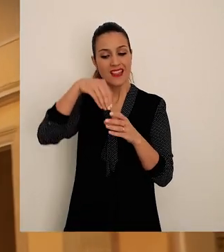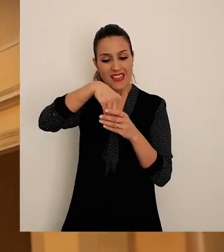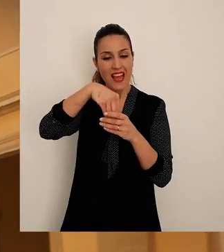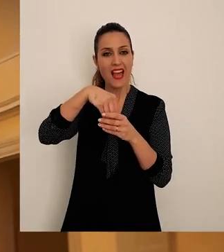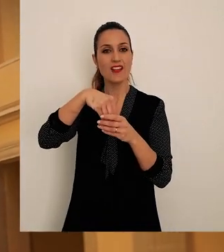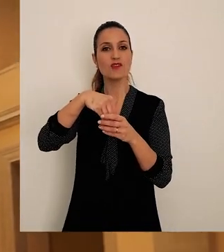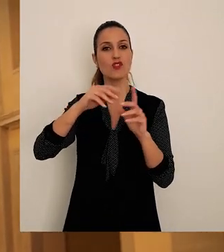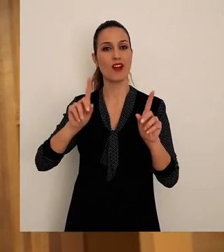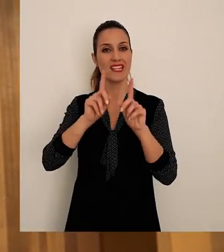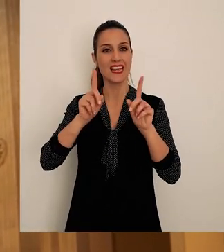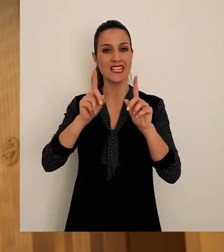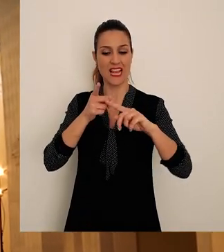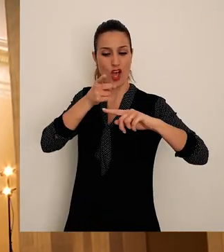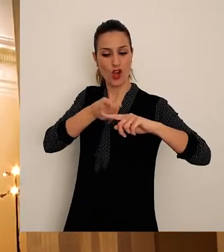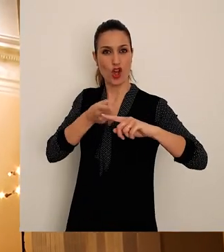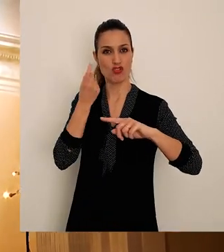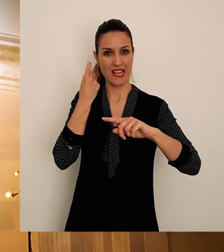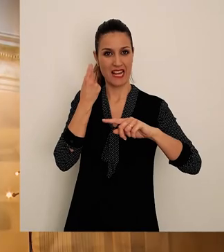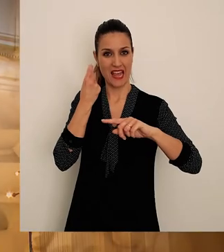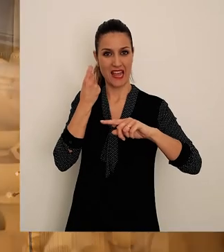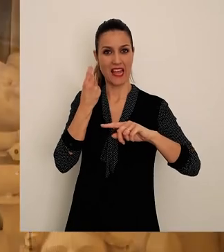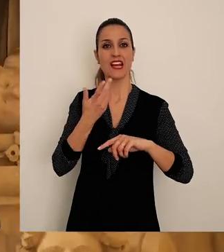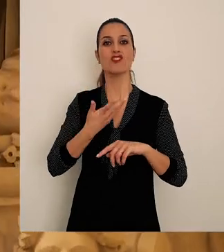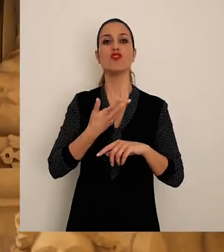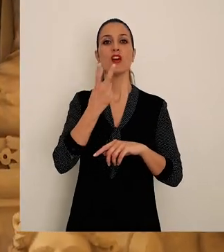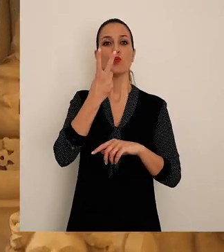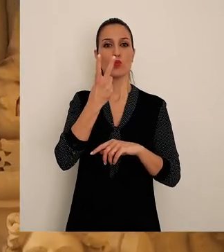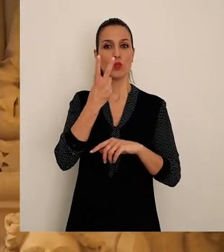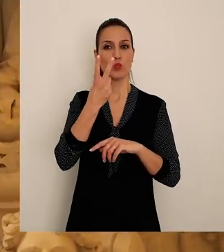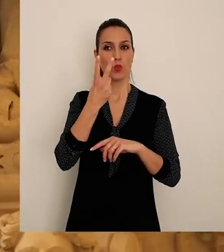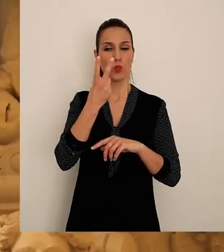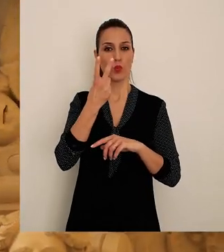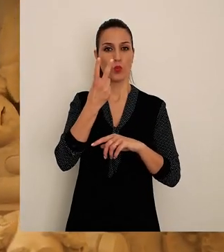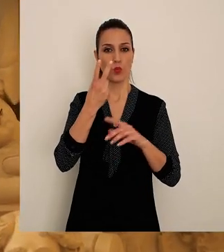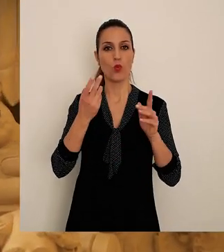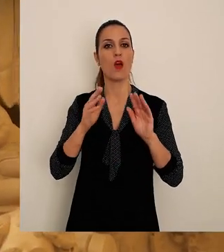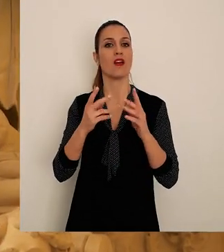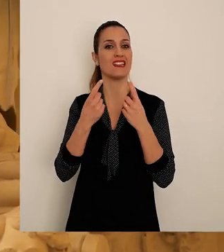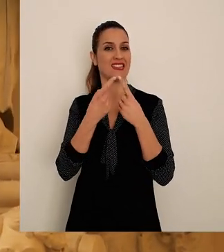Attualmente l'interno della chiesa è a croce greca, percorsa da due ordini di paraste.